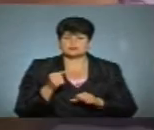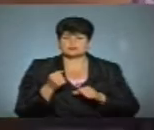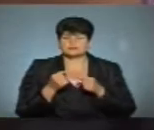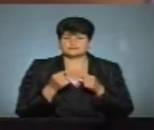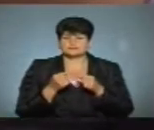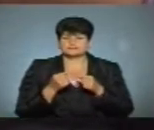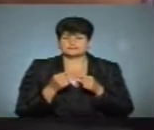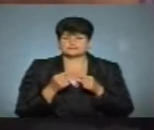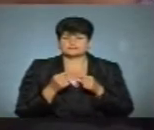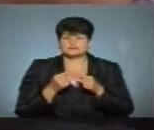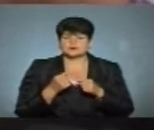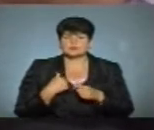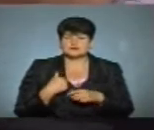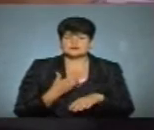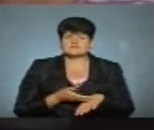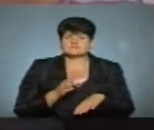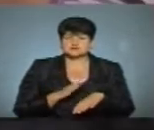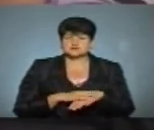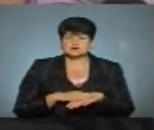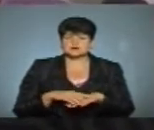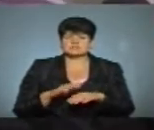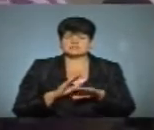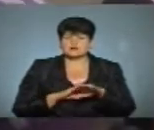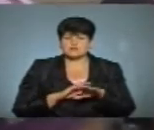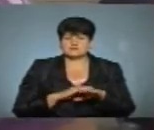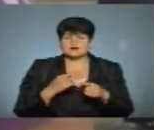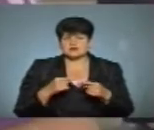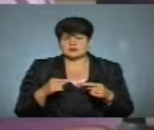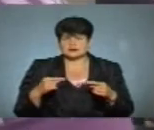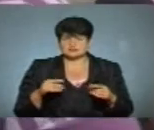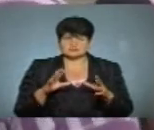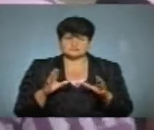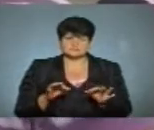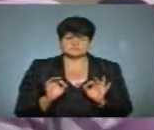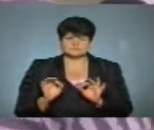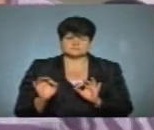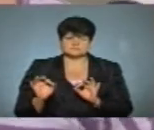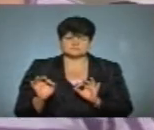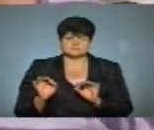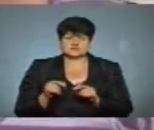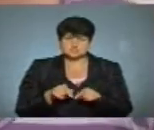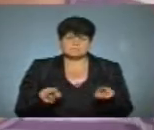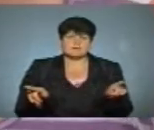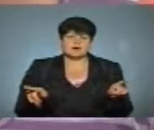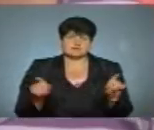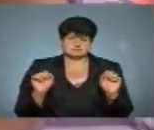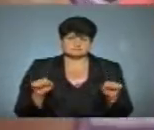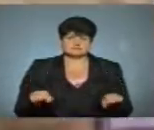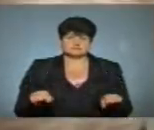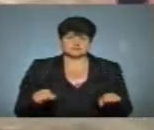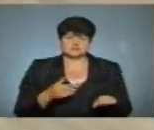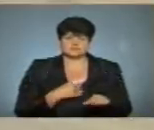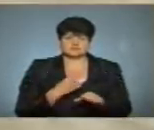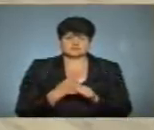мене. Важкі. В мене рука травмована, ну а решта все. Остальне все, ні. Шпагат роблю. Хочете,